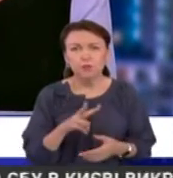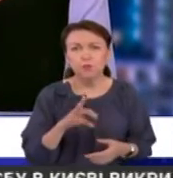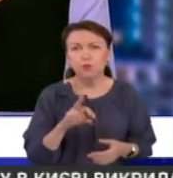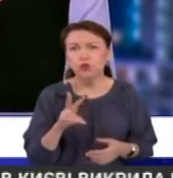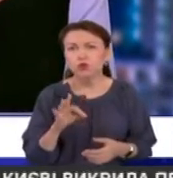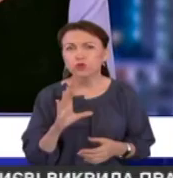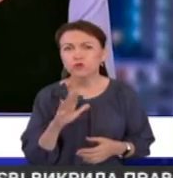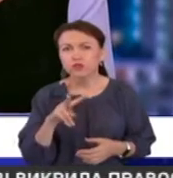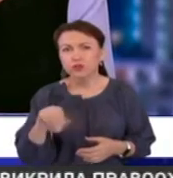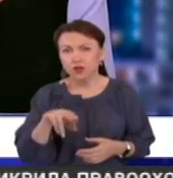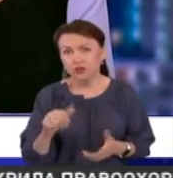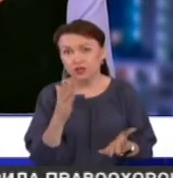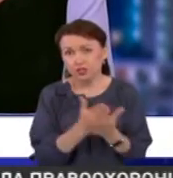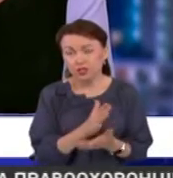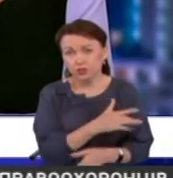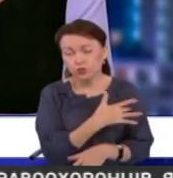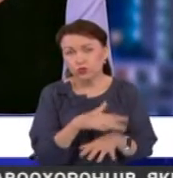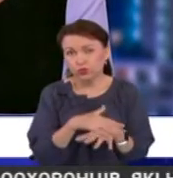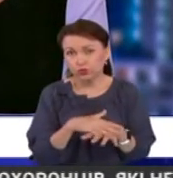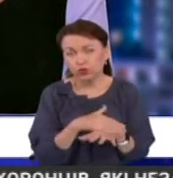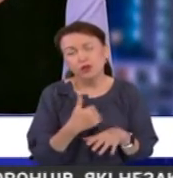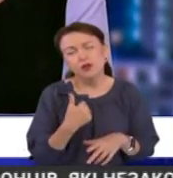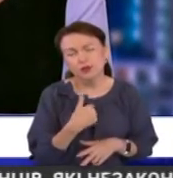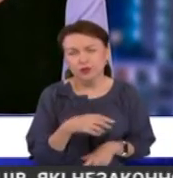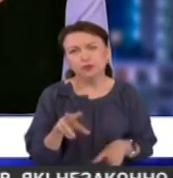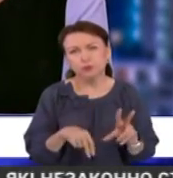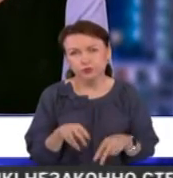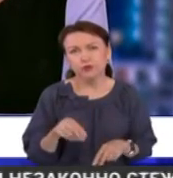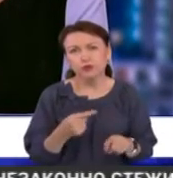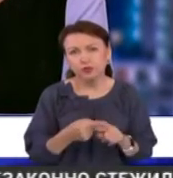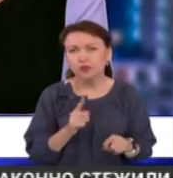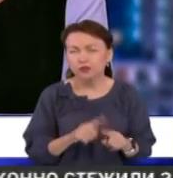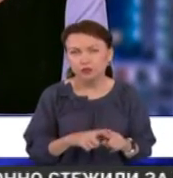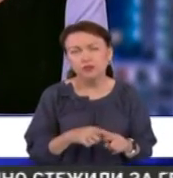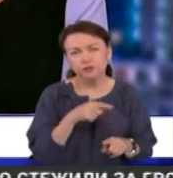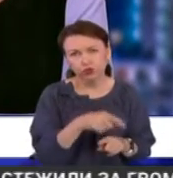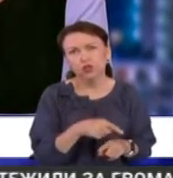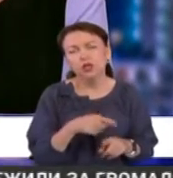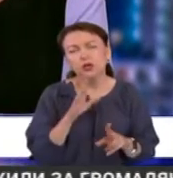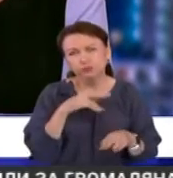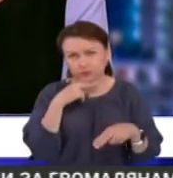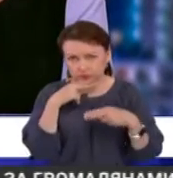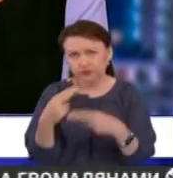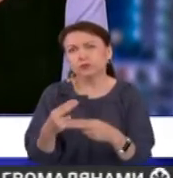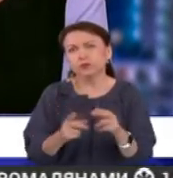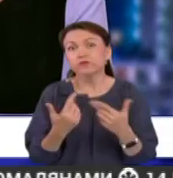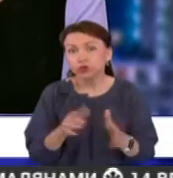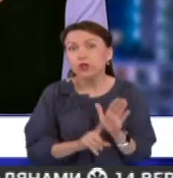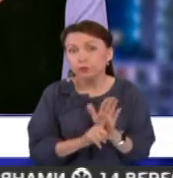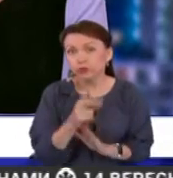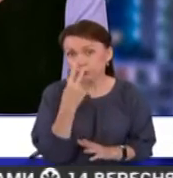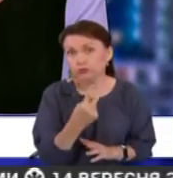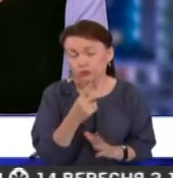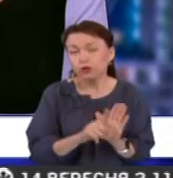нас є монобільшість, є Кабмін. Я сподіваюся, що на це будуть звертати, не сподіваюся, я бачу, що на це починають звертати більше